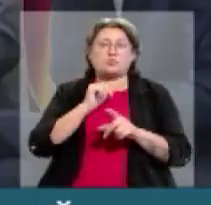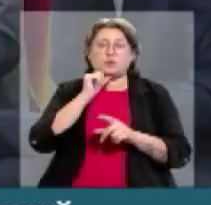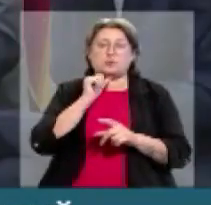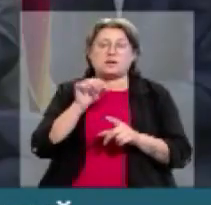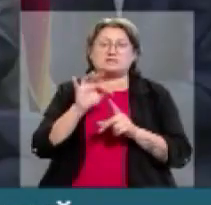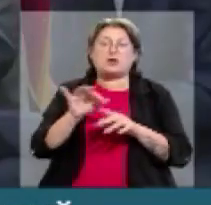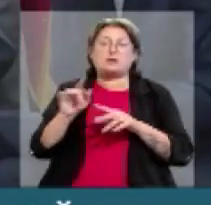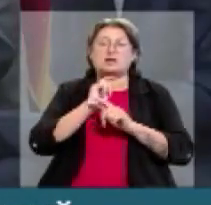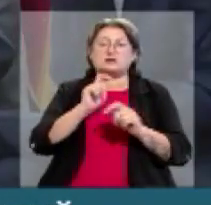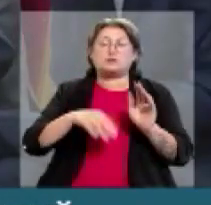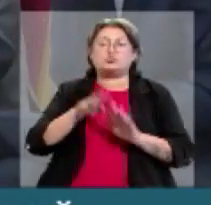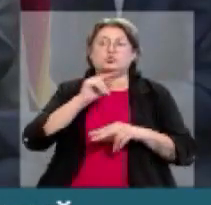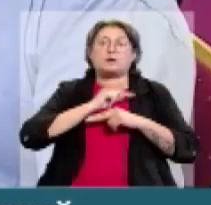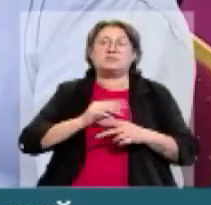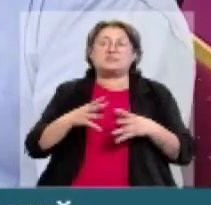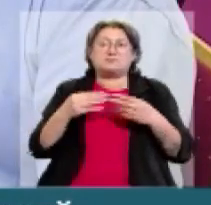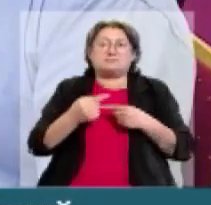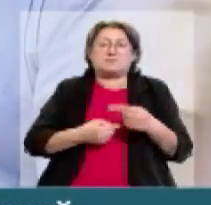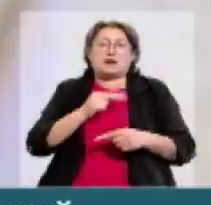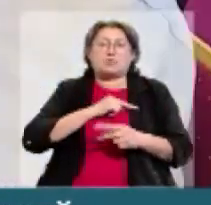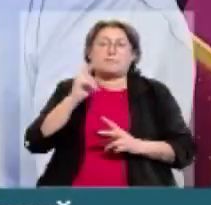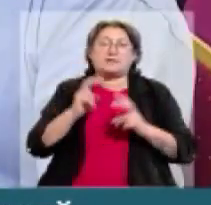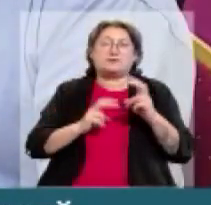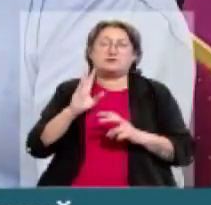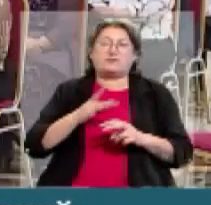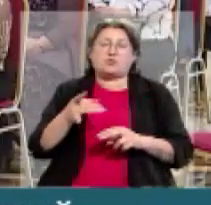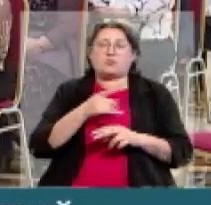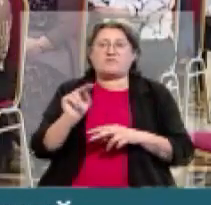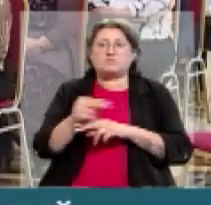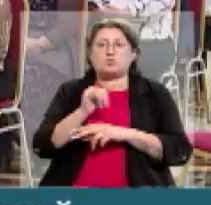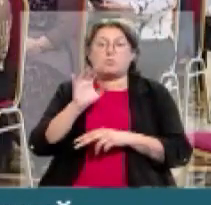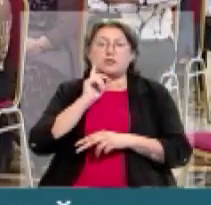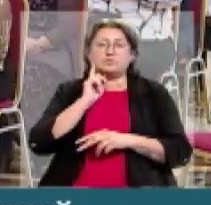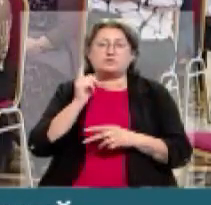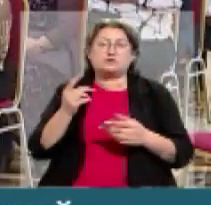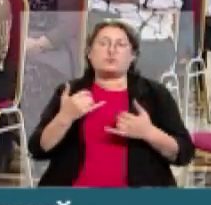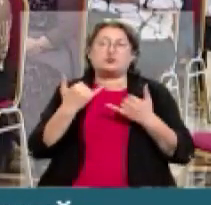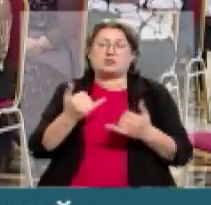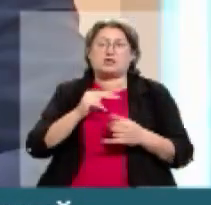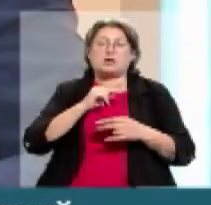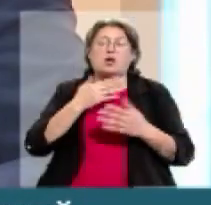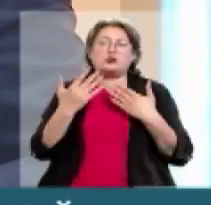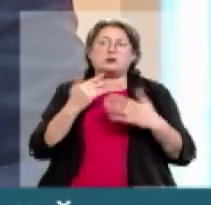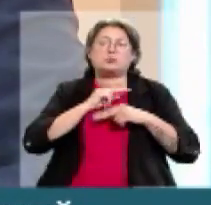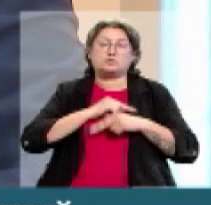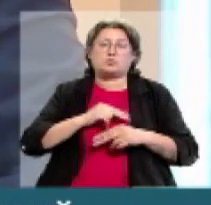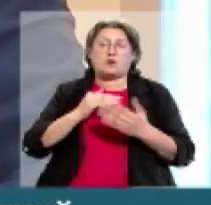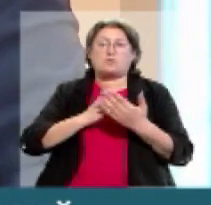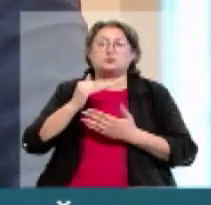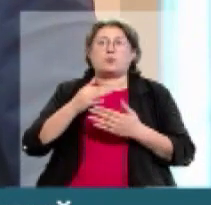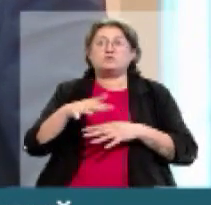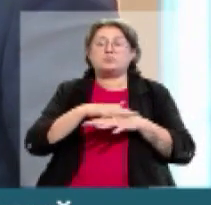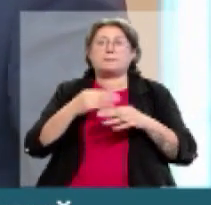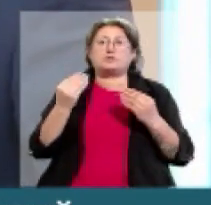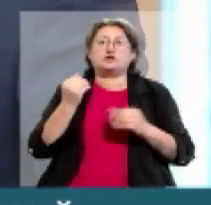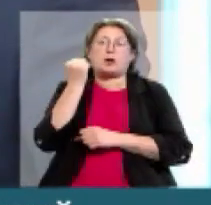цель конкурса – наградить лучшие трудовые династии работников производства региона, воспитать у молодежи уважительное отношение к труду, поднять в обществе престиж